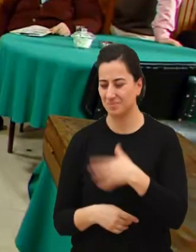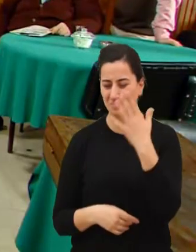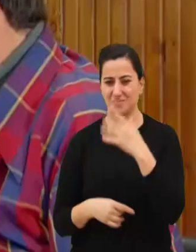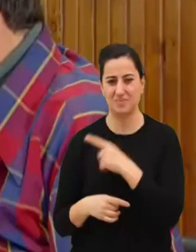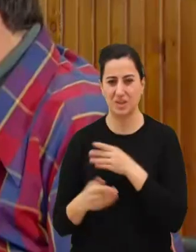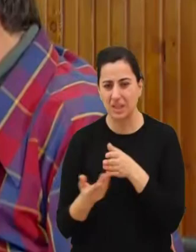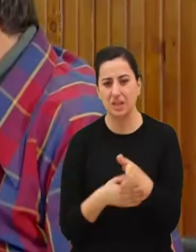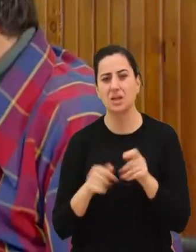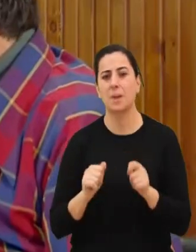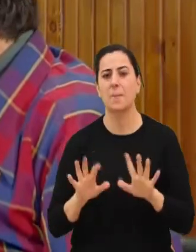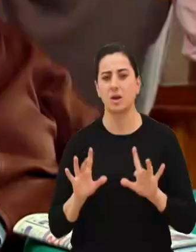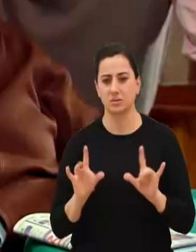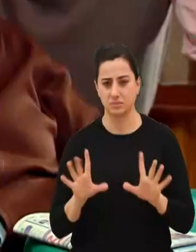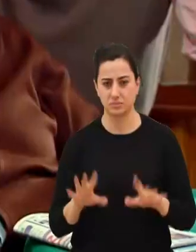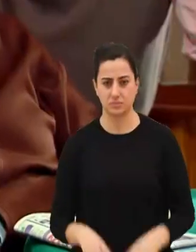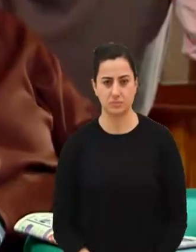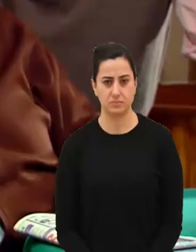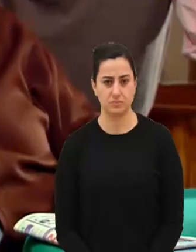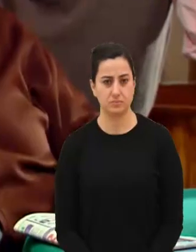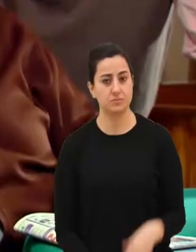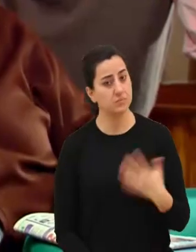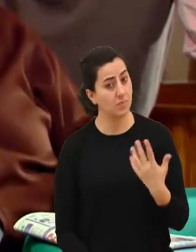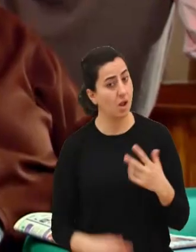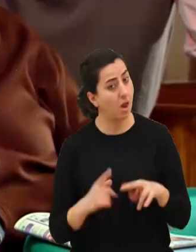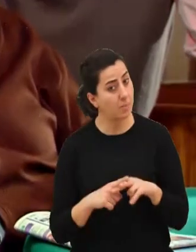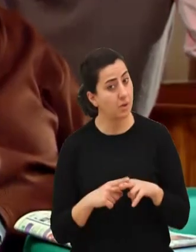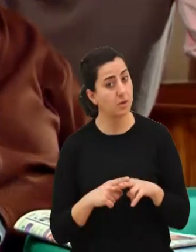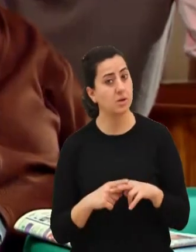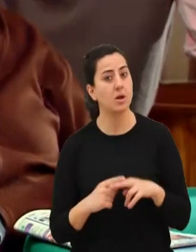aşkına, bir de sen bulaşma şu illete. Ya Alper,